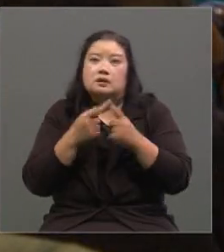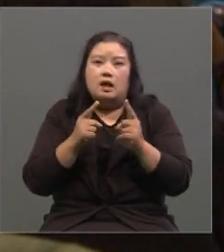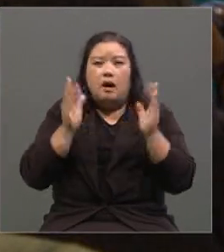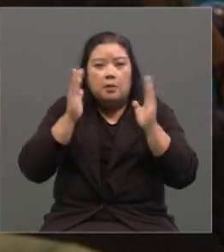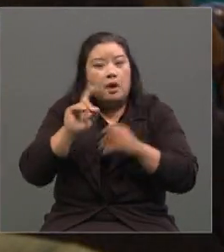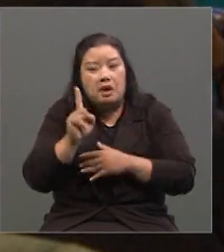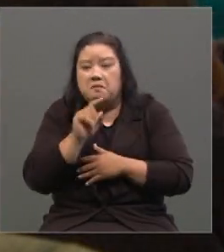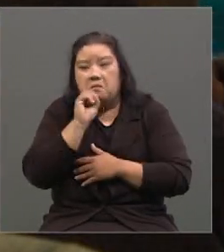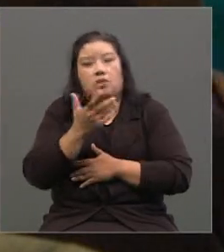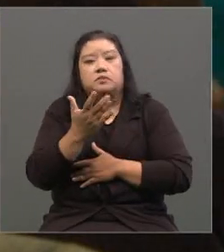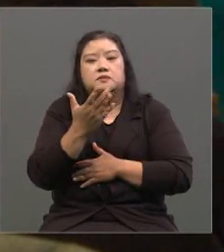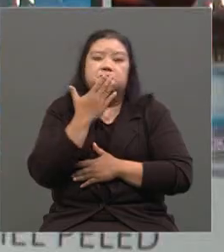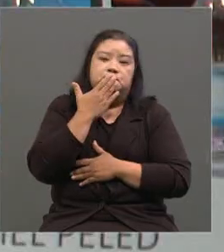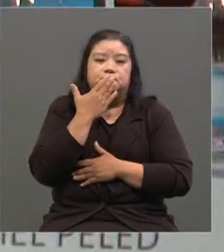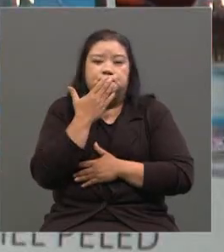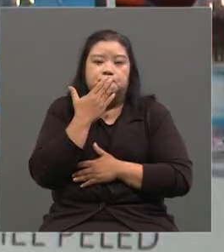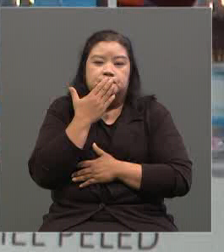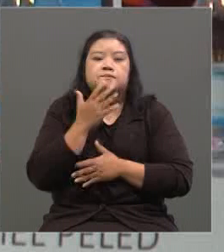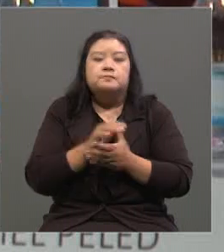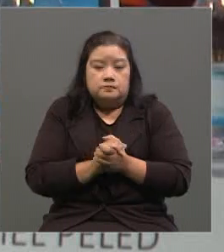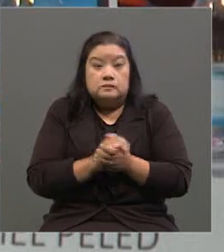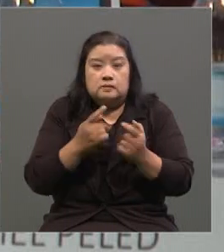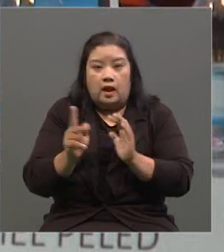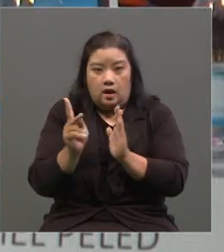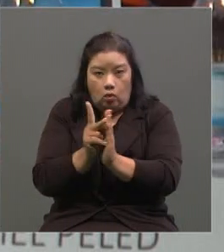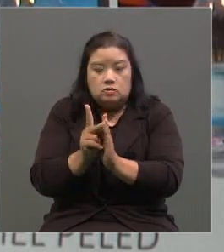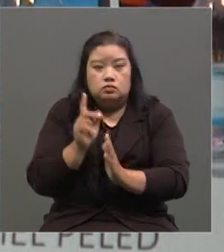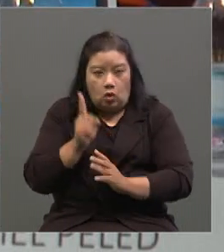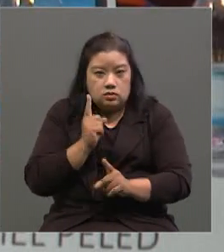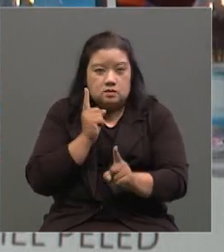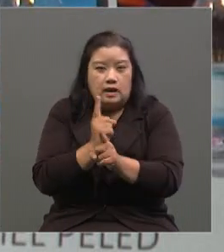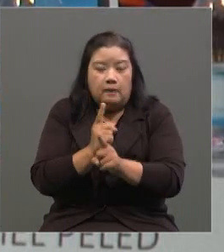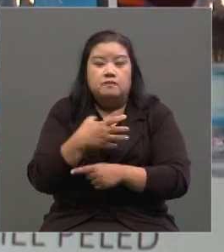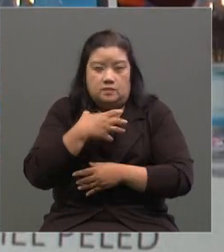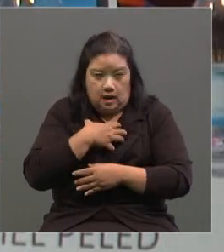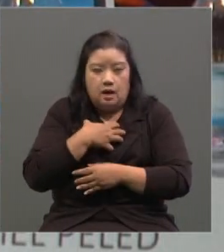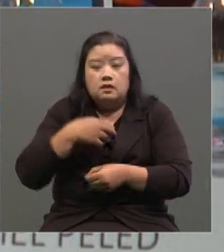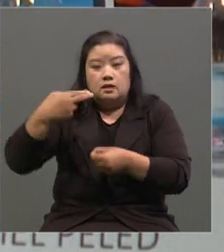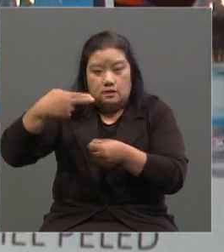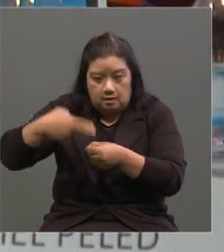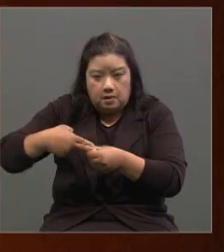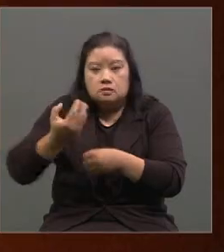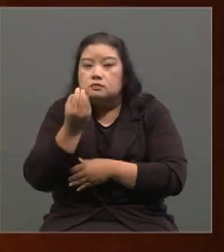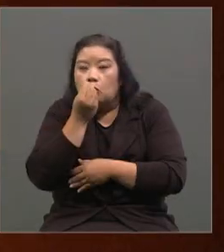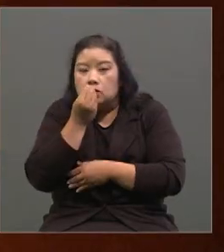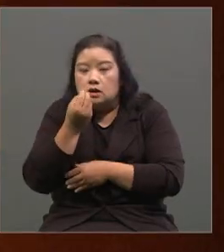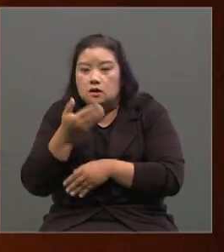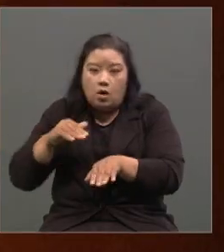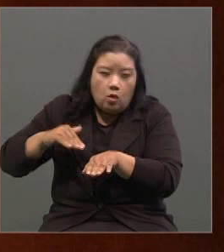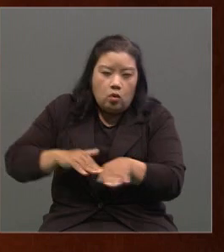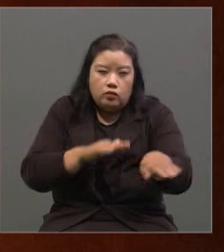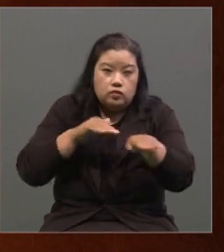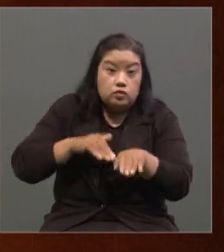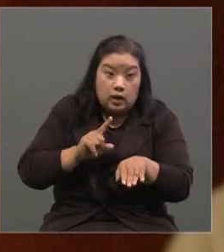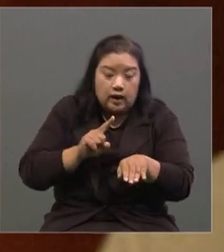อื่นๆที่ชัดเจนมากกว่านี้แล้วยังยืนยันเงื่อนไขเดิมนะครับว่าจะเปิดเส้นทางลำเรียงเชื้อเพลิงสู่ฉนวนกาซ่าก็ต่อเมื่อกลุ่ม